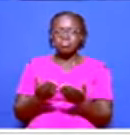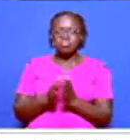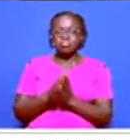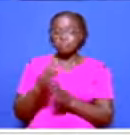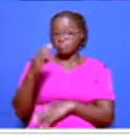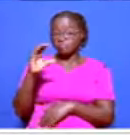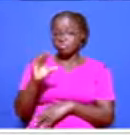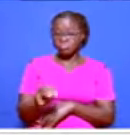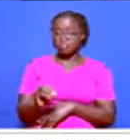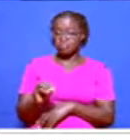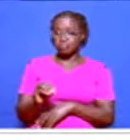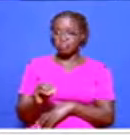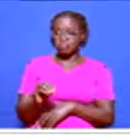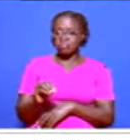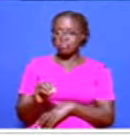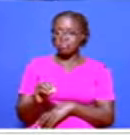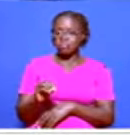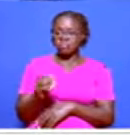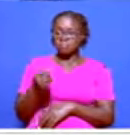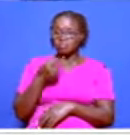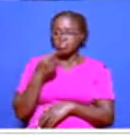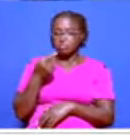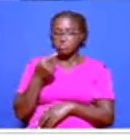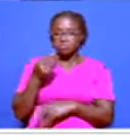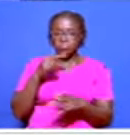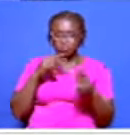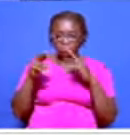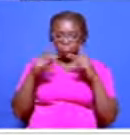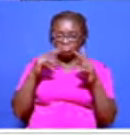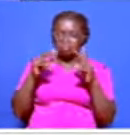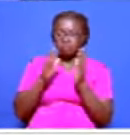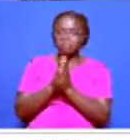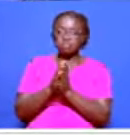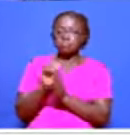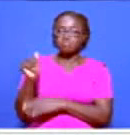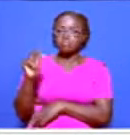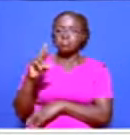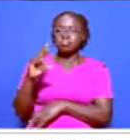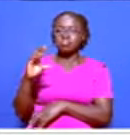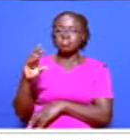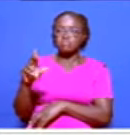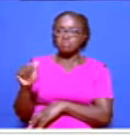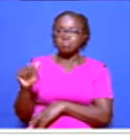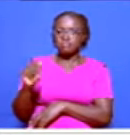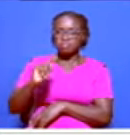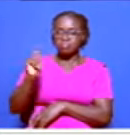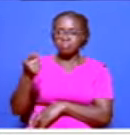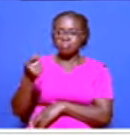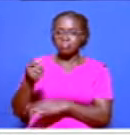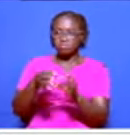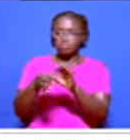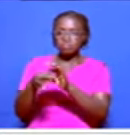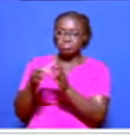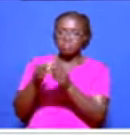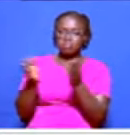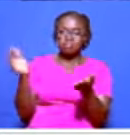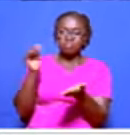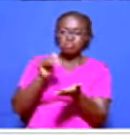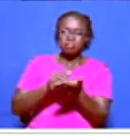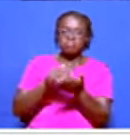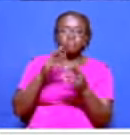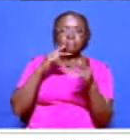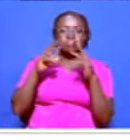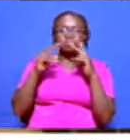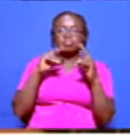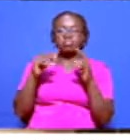wa Aka Kenya, amesema hoteli hiyo na kundi la Aka katika mkanda hii wameshirikiana kuifungua upya hoteli hiyo.